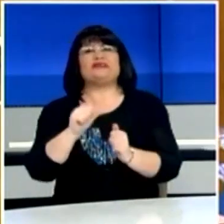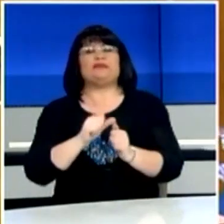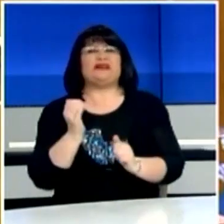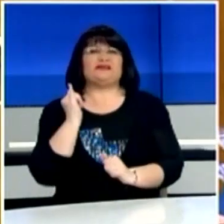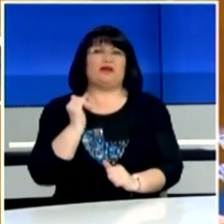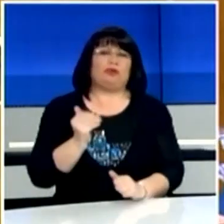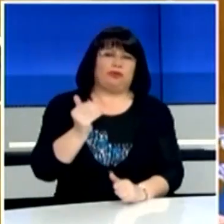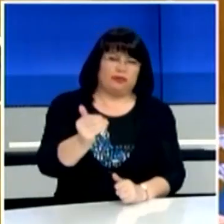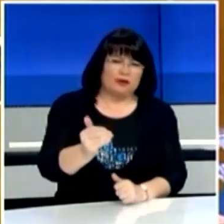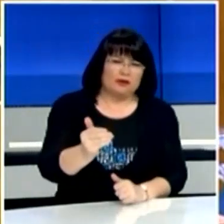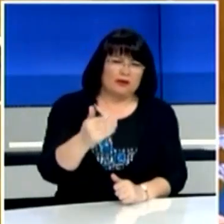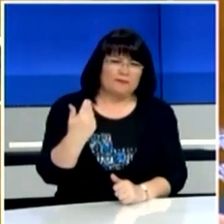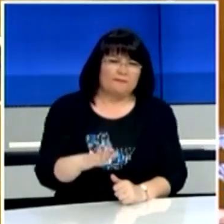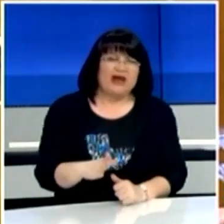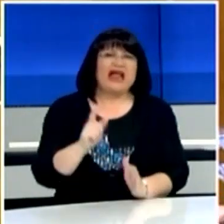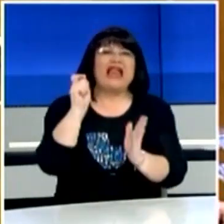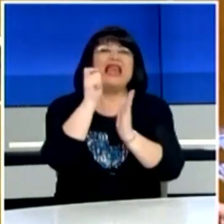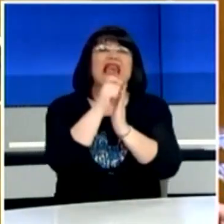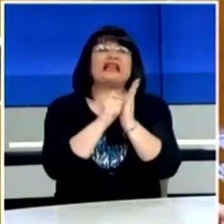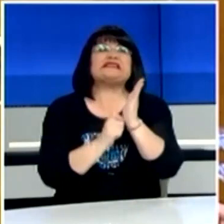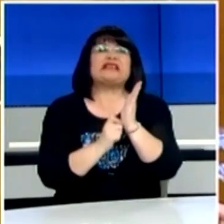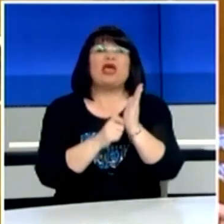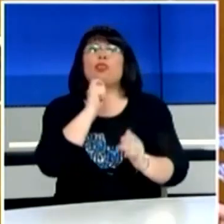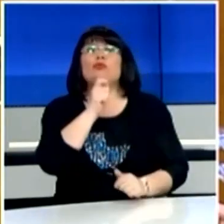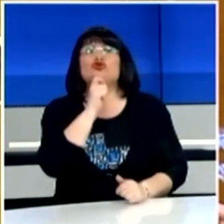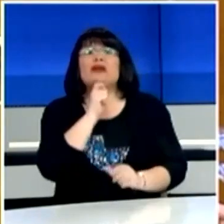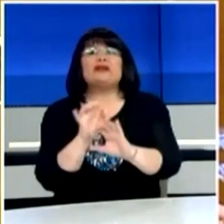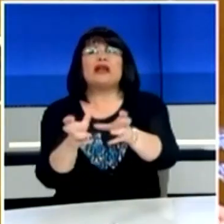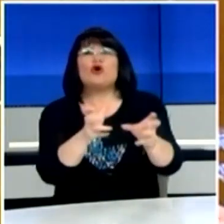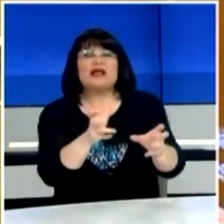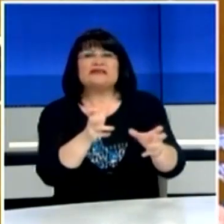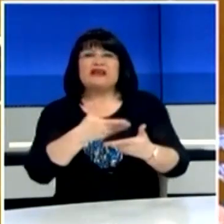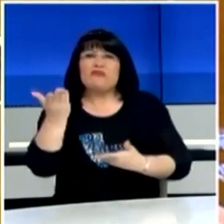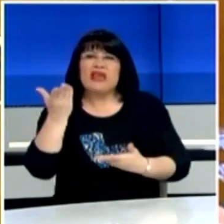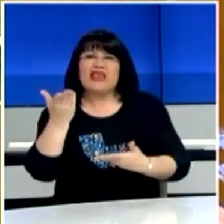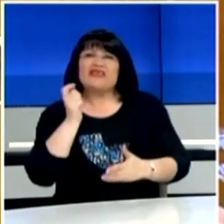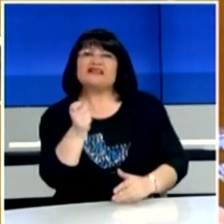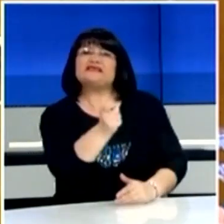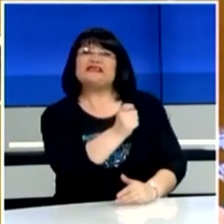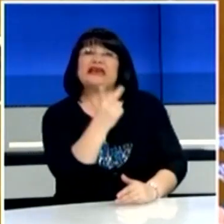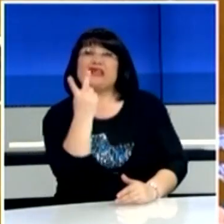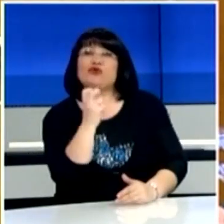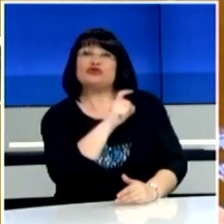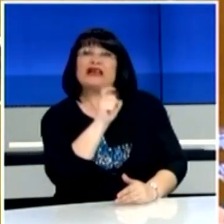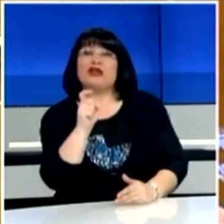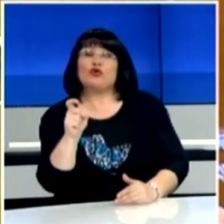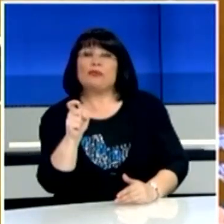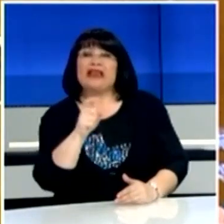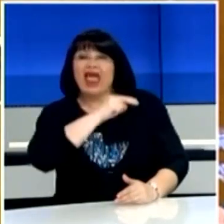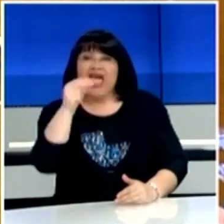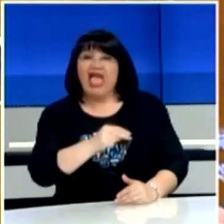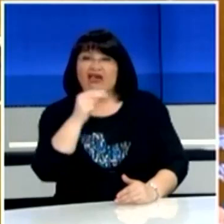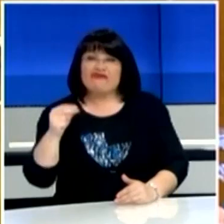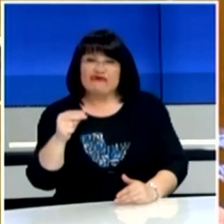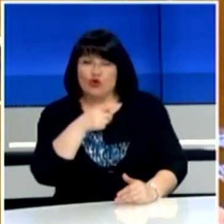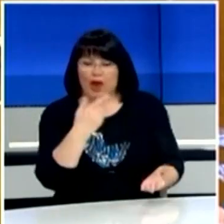καθυστέρηση τη λίστα της ντροπής, που αποδεικνύει ότι μοιράσατε 20 εκατομμύρια ευρώ των